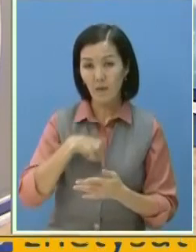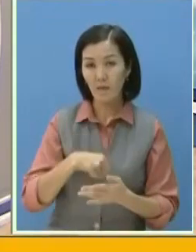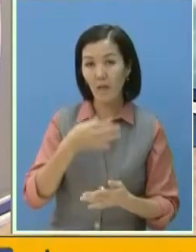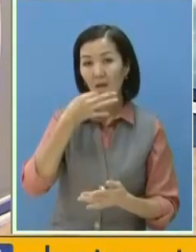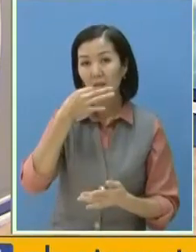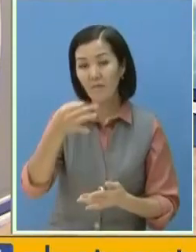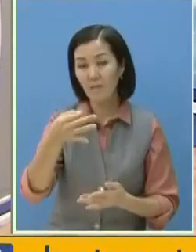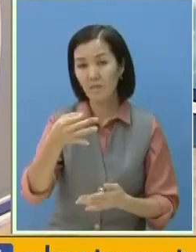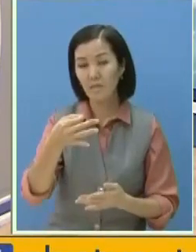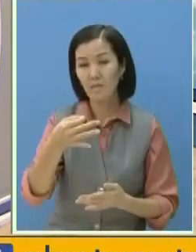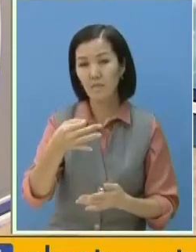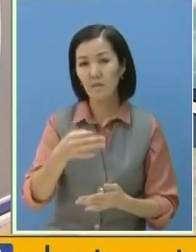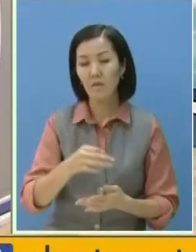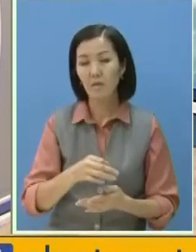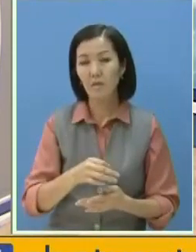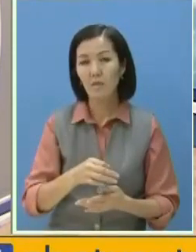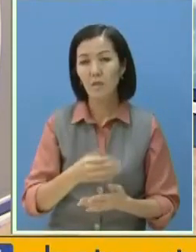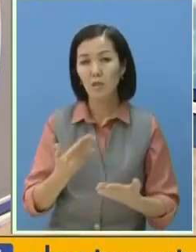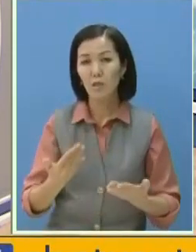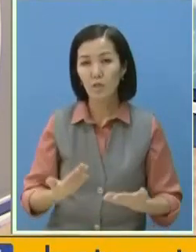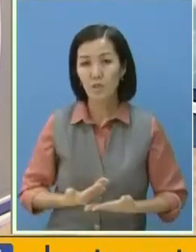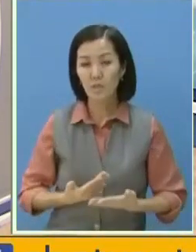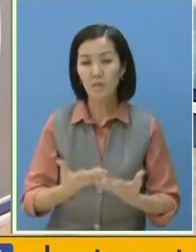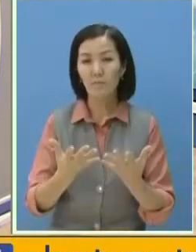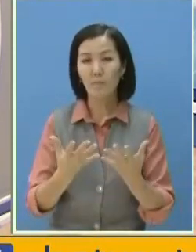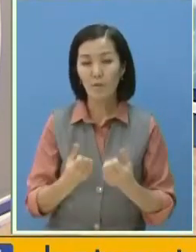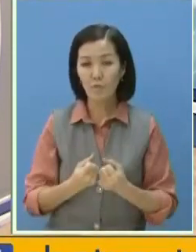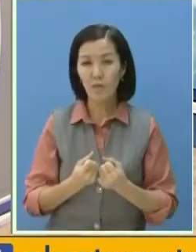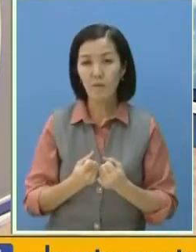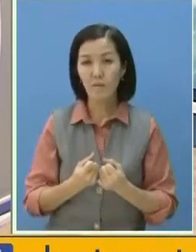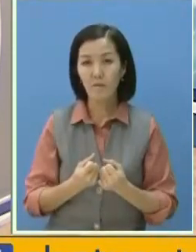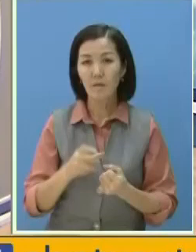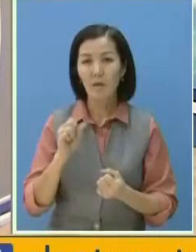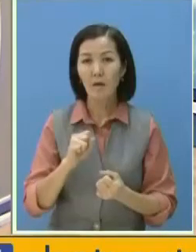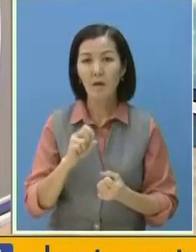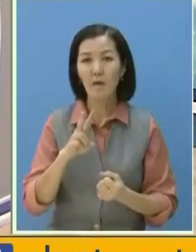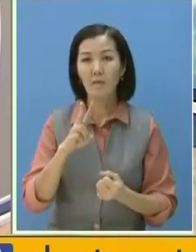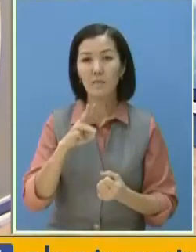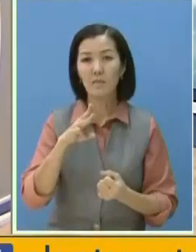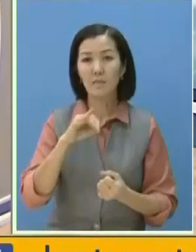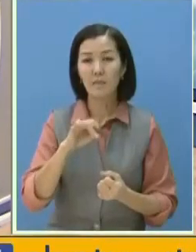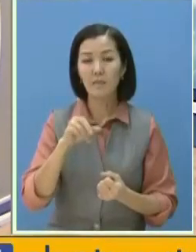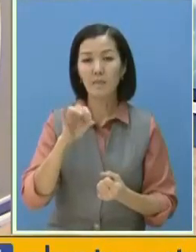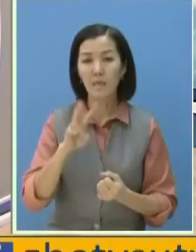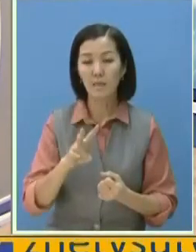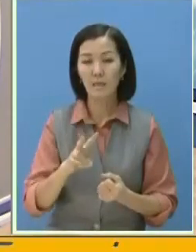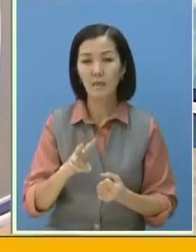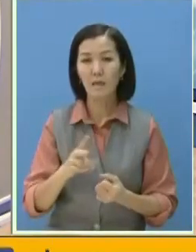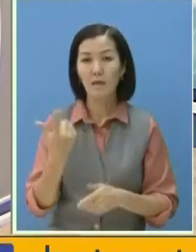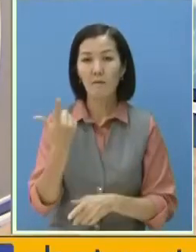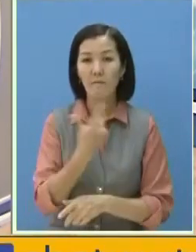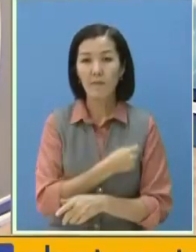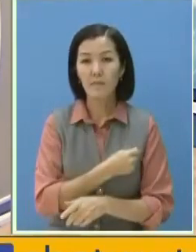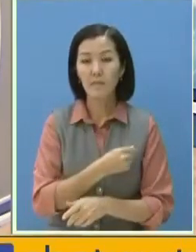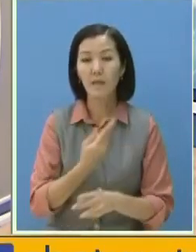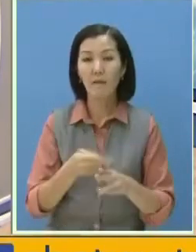Вот. Но представьте, сколько в жизни мы получаем этих антигенов. То есть вот вирус, вернее, вакцина – это антиген.